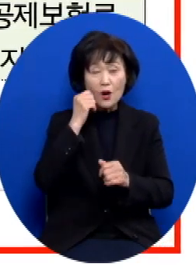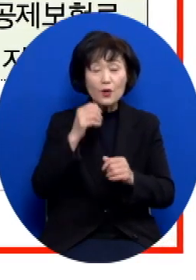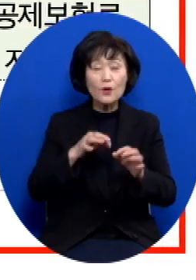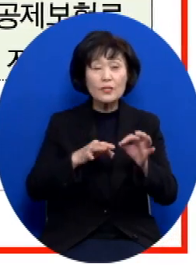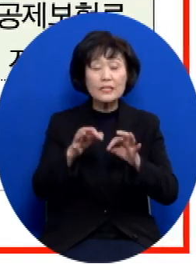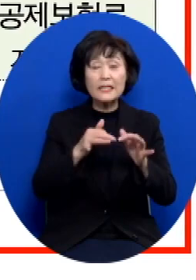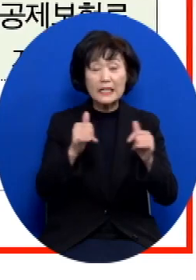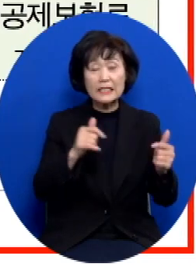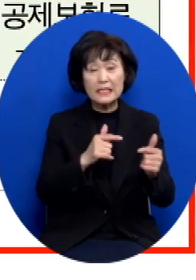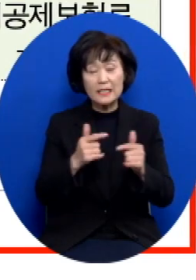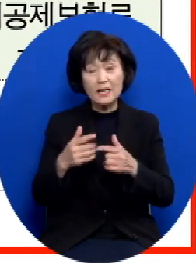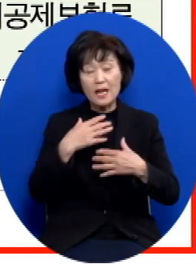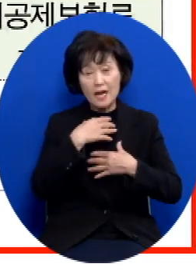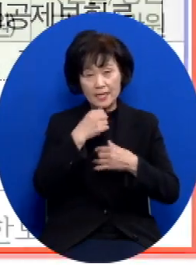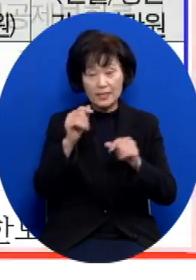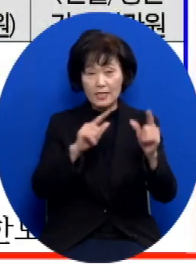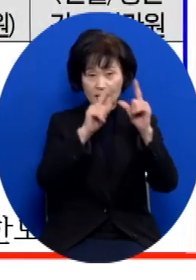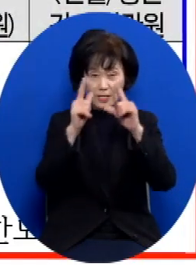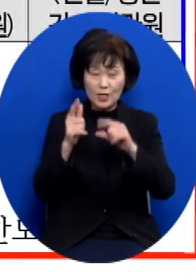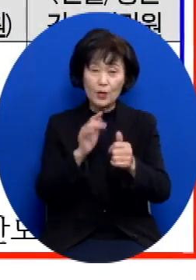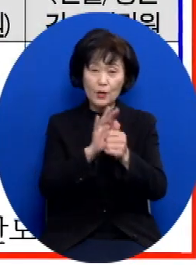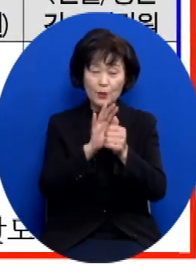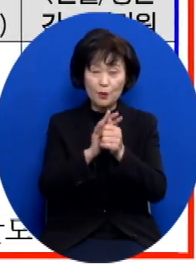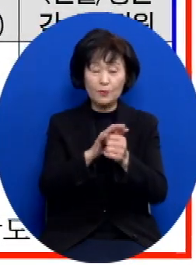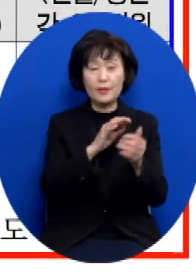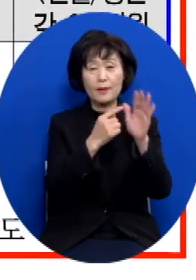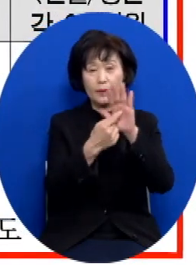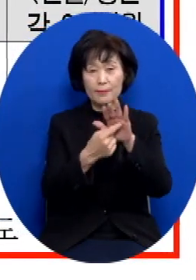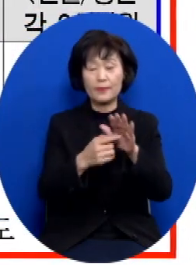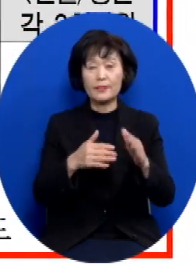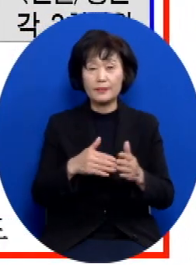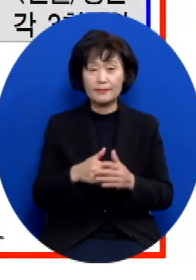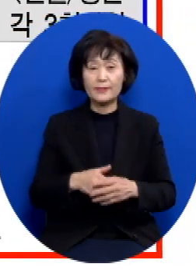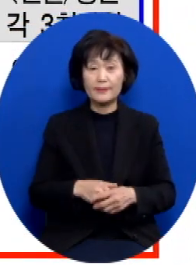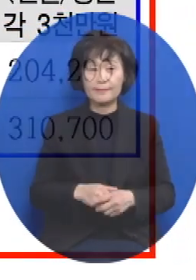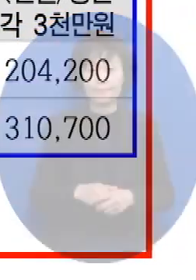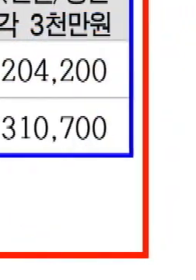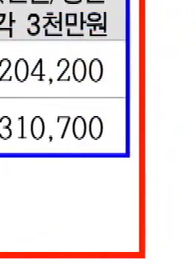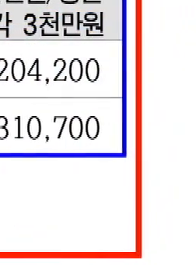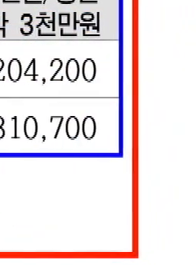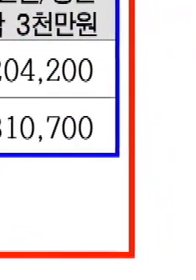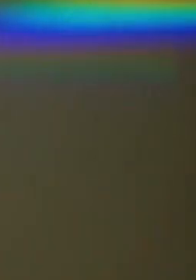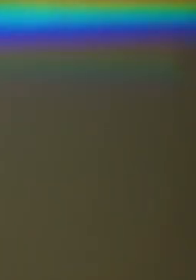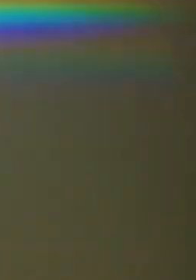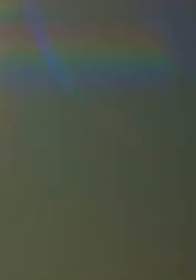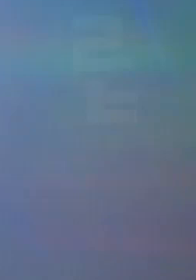안전판 역할을 하겠다고 전했습니다. 지금까지 소셜브리핑 크리스천을 위한 세상보기였습니다.